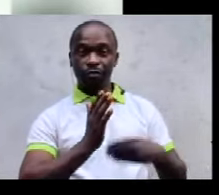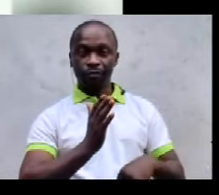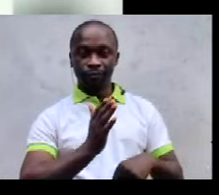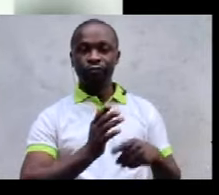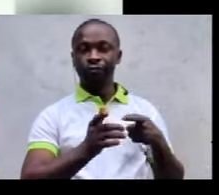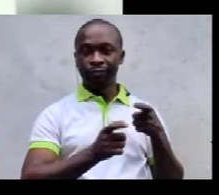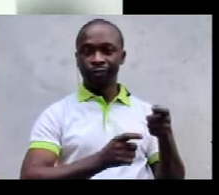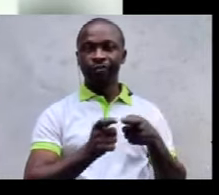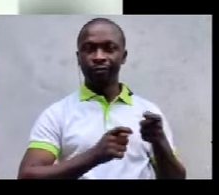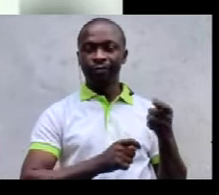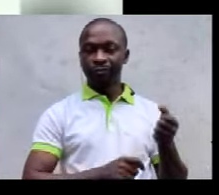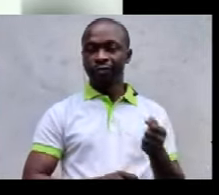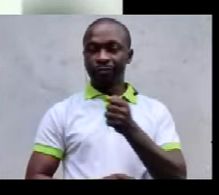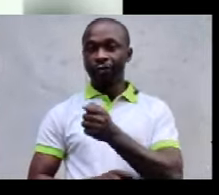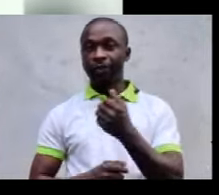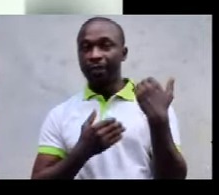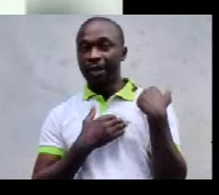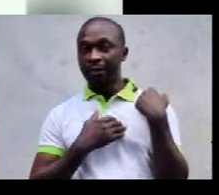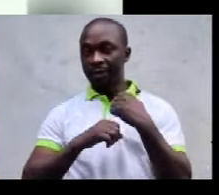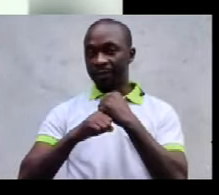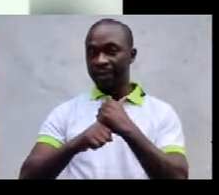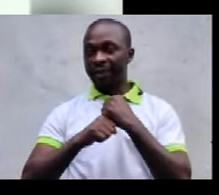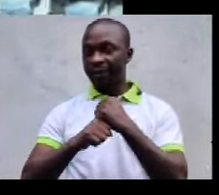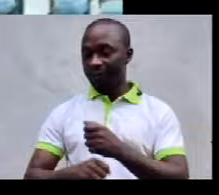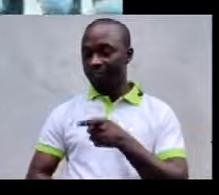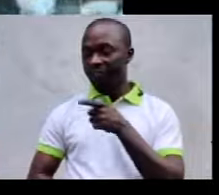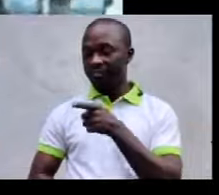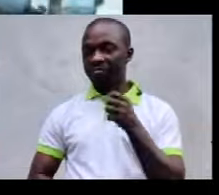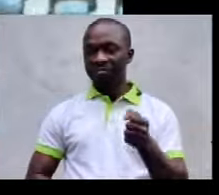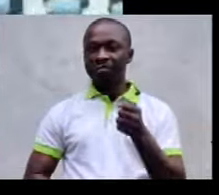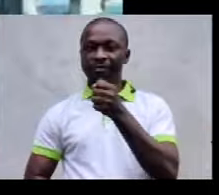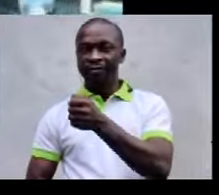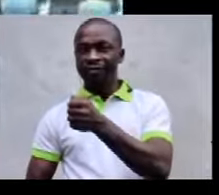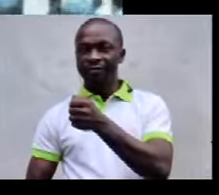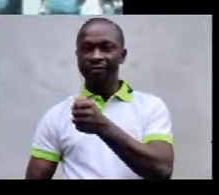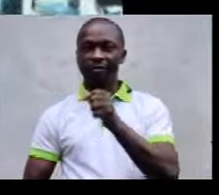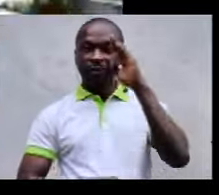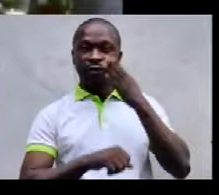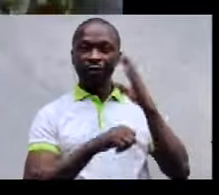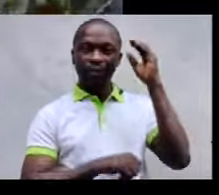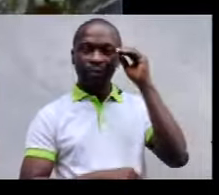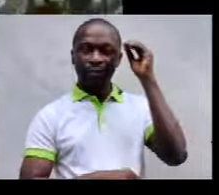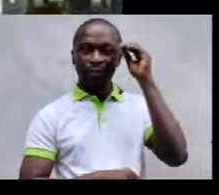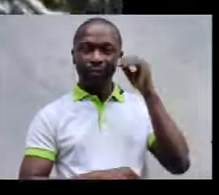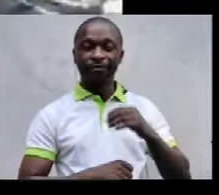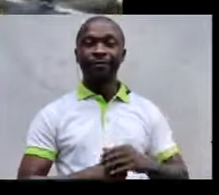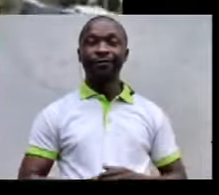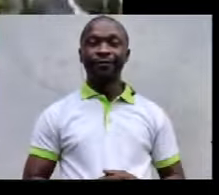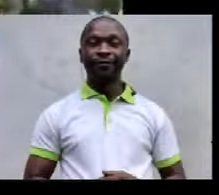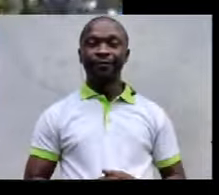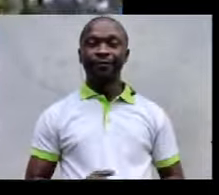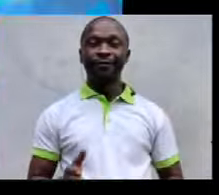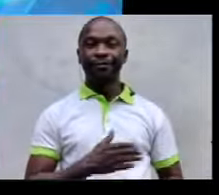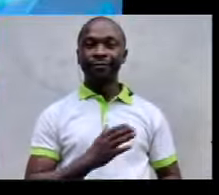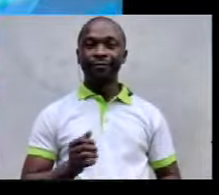des Affaires présidentielles, toujours à titre intérimaire, exerce celle de ministre de la Défense. C'est donc